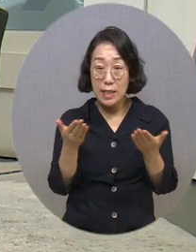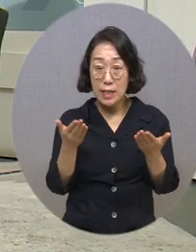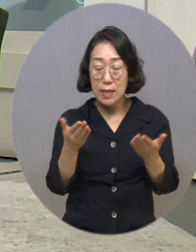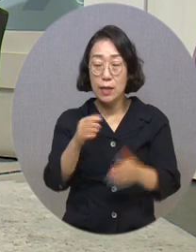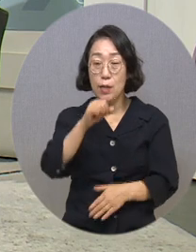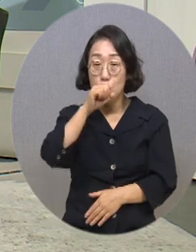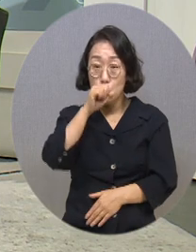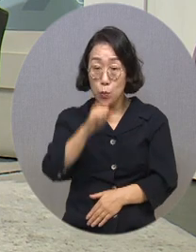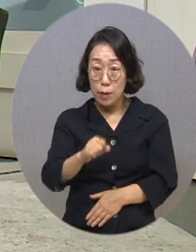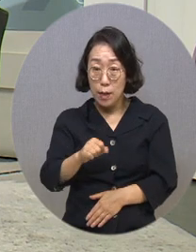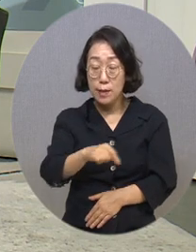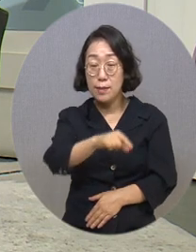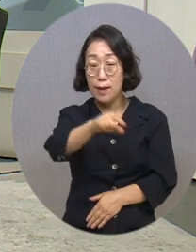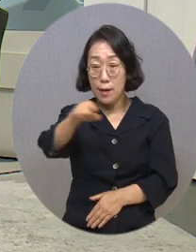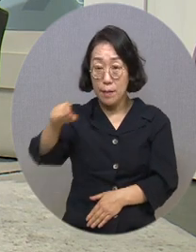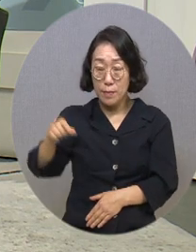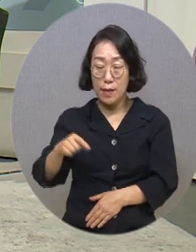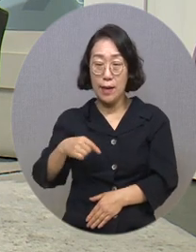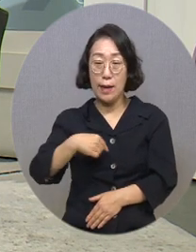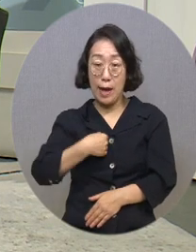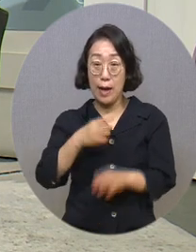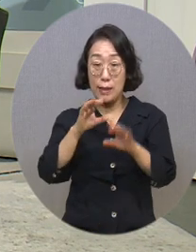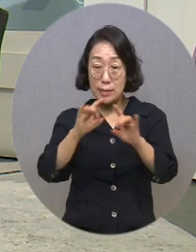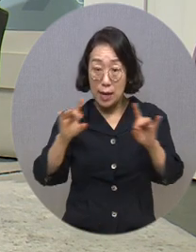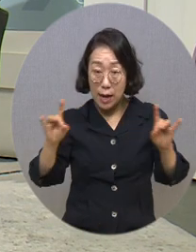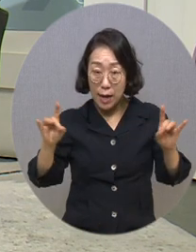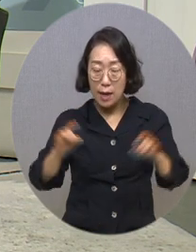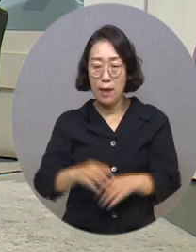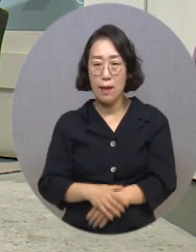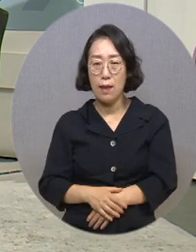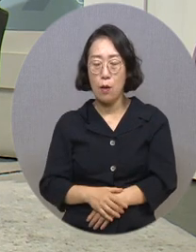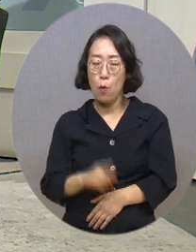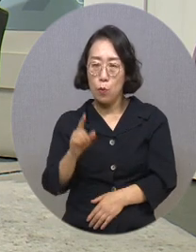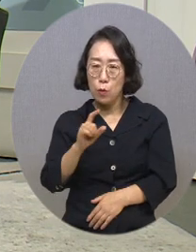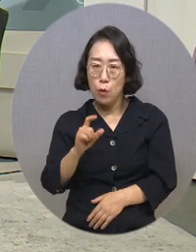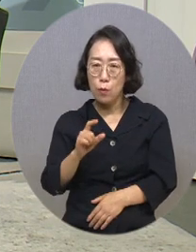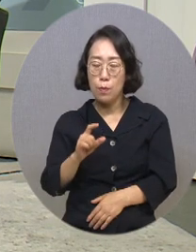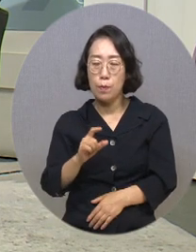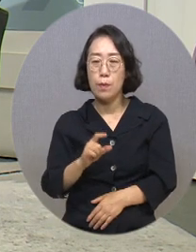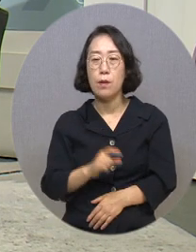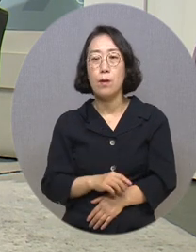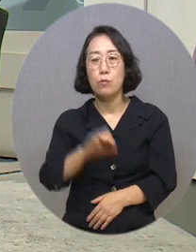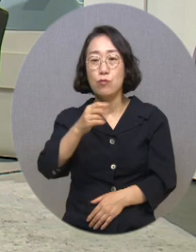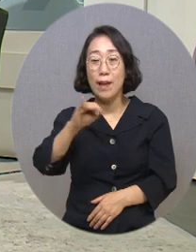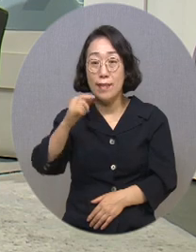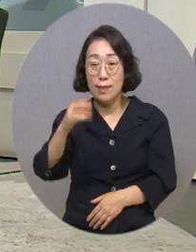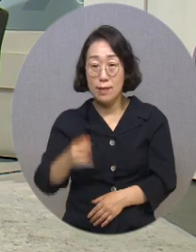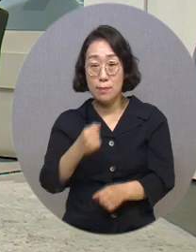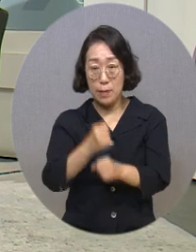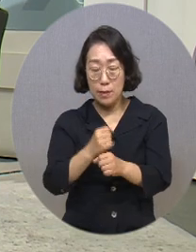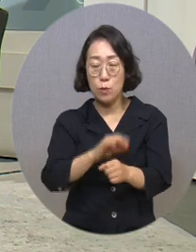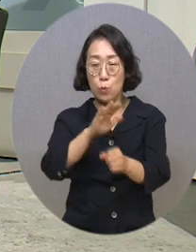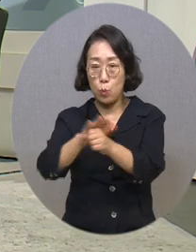느끼고 사람들의 나만의 브랜드를 찾아주는 일이 너무 좋다라고 생각해서 출발했습니다.